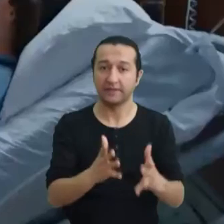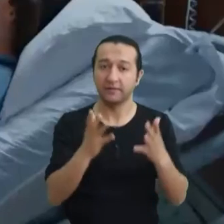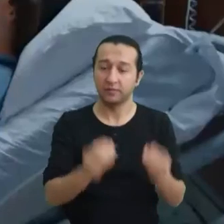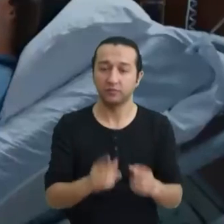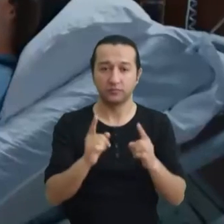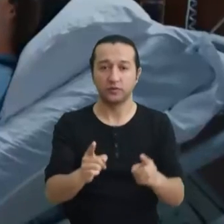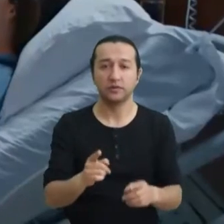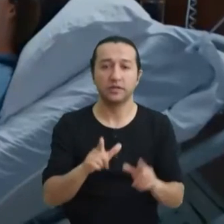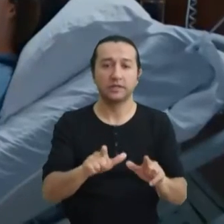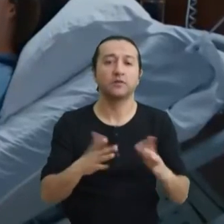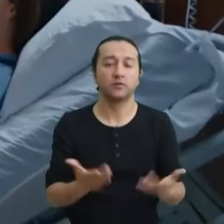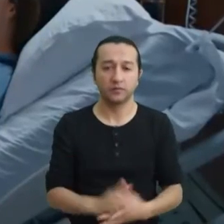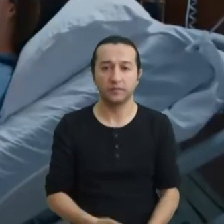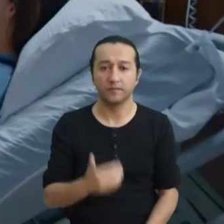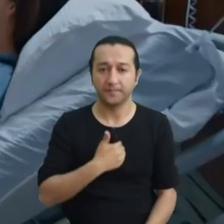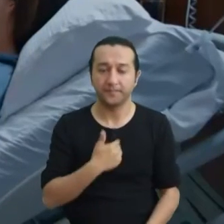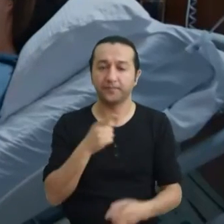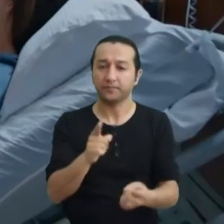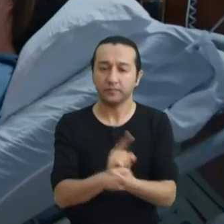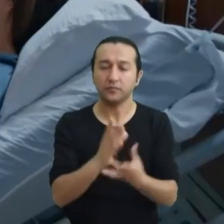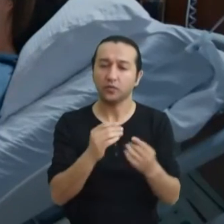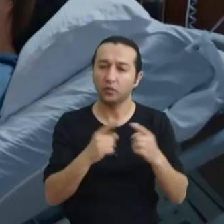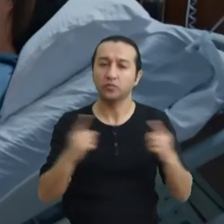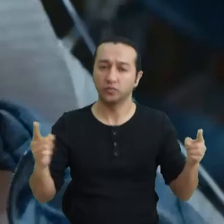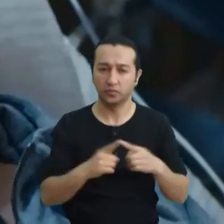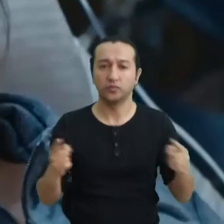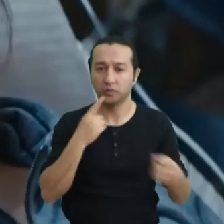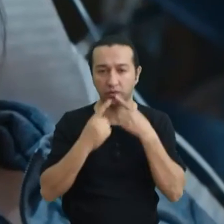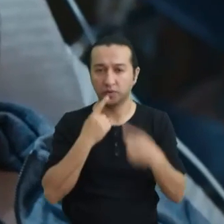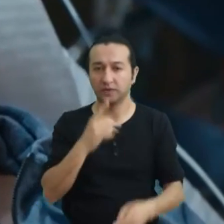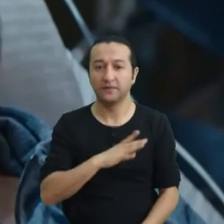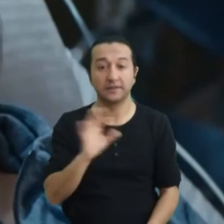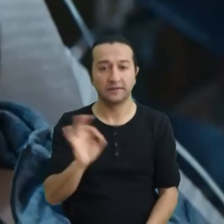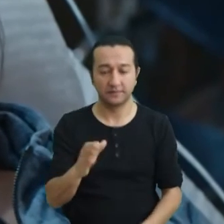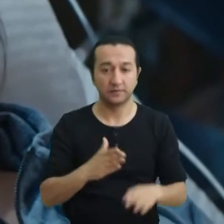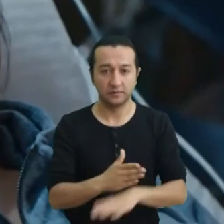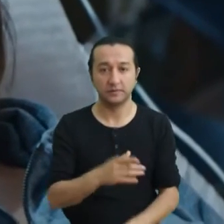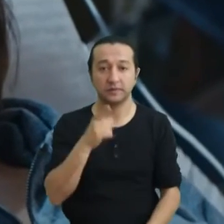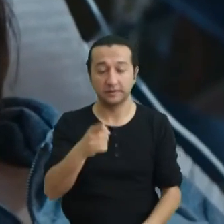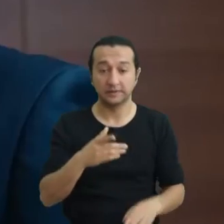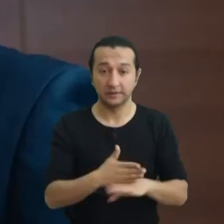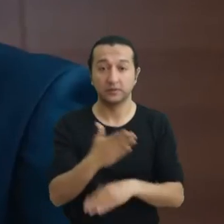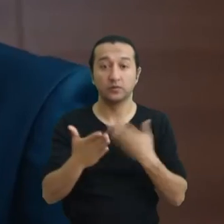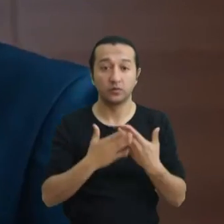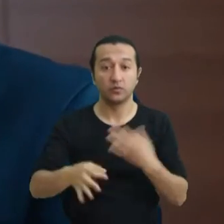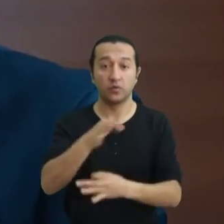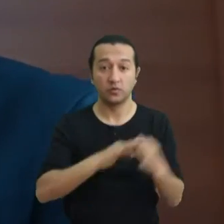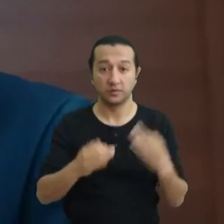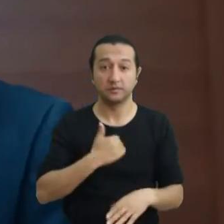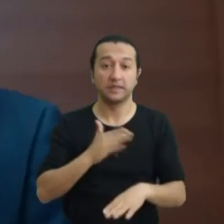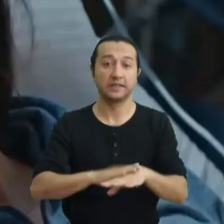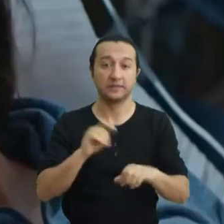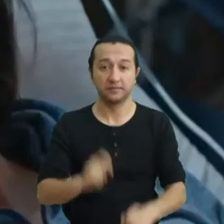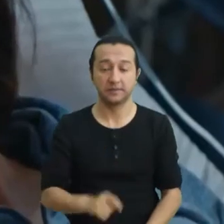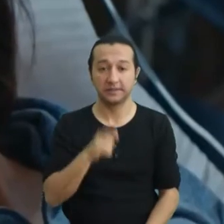edin öyleyse. Gerek yok. Biz daha çok uzun konuşacağız. Evet. Zaten düğün organizasyonunuzu ben